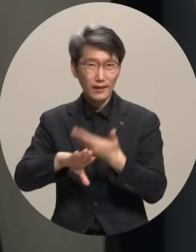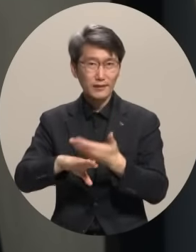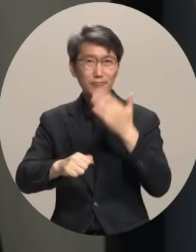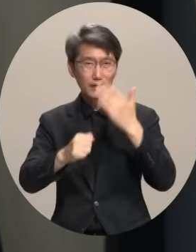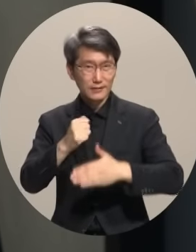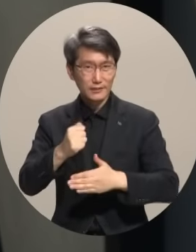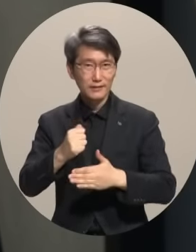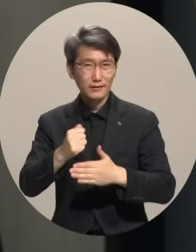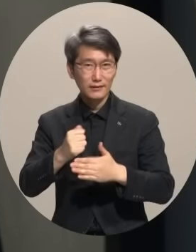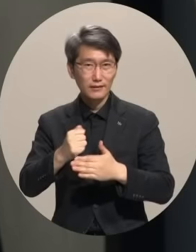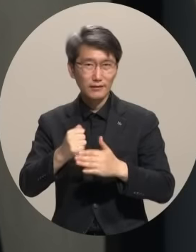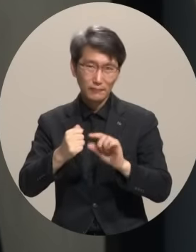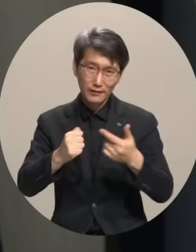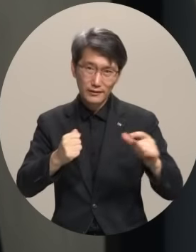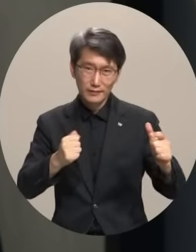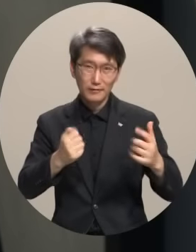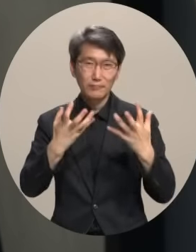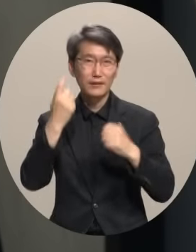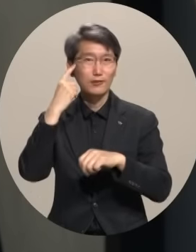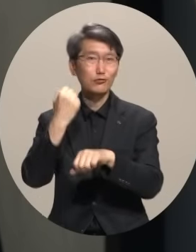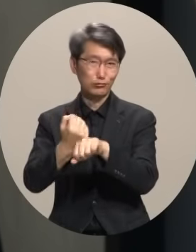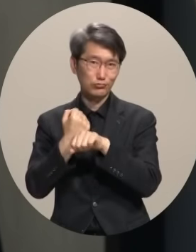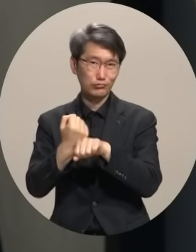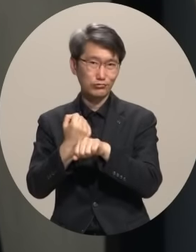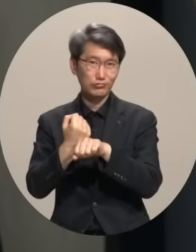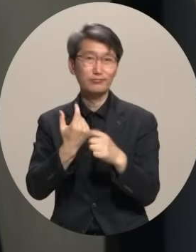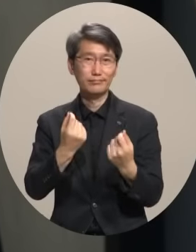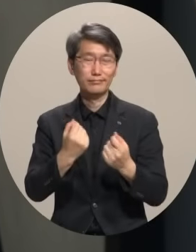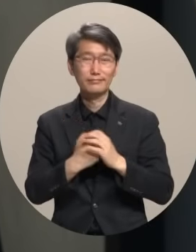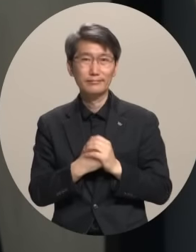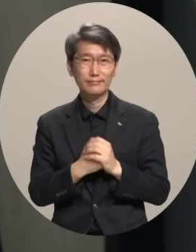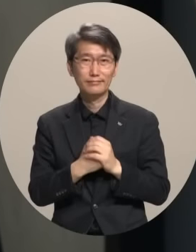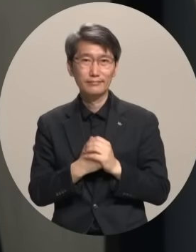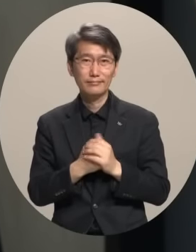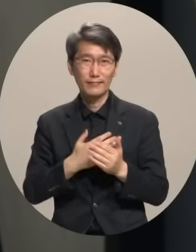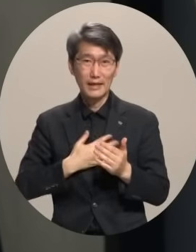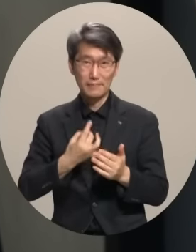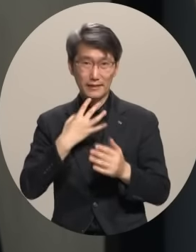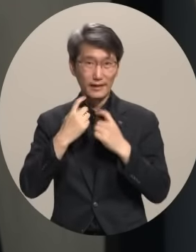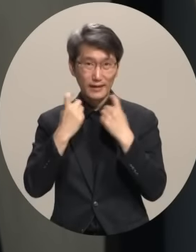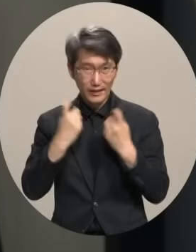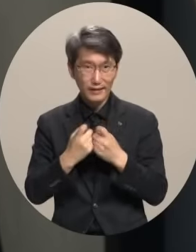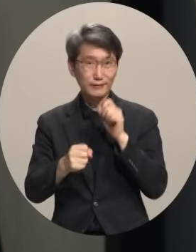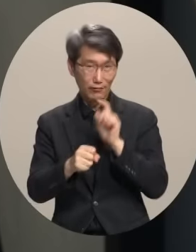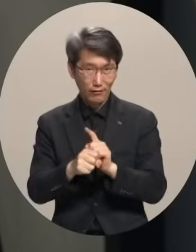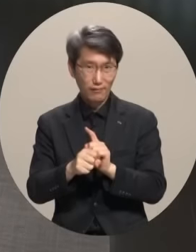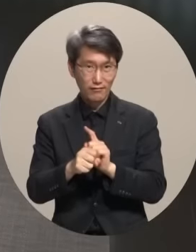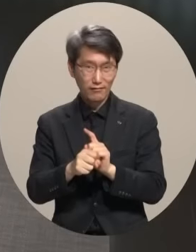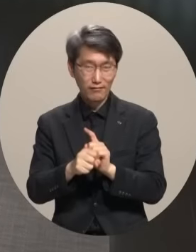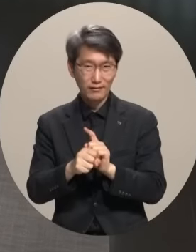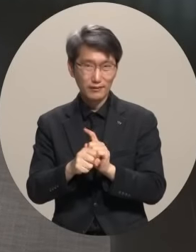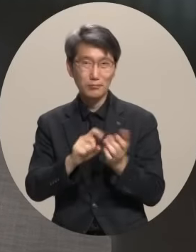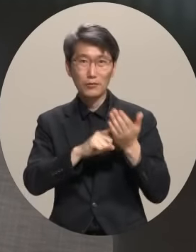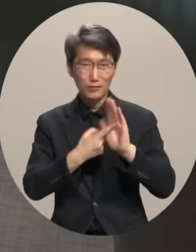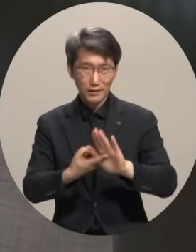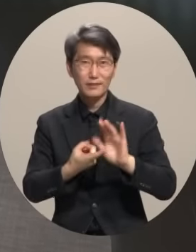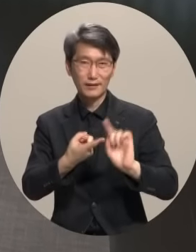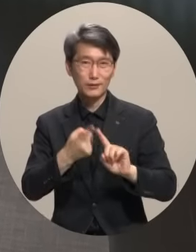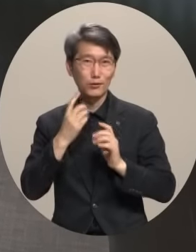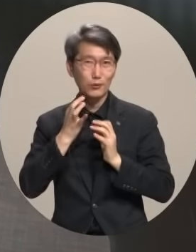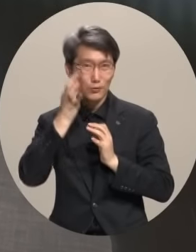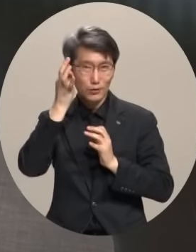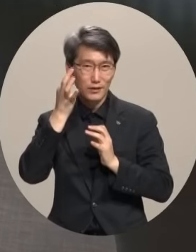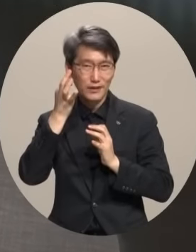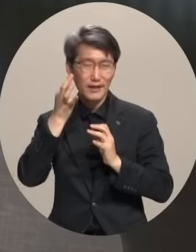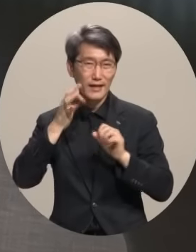나올 수 있을지 그런 거를 많이 연구를 하는 편입니다네 나만의 캐릭터를 어떻게 세울지 바로 그런 노력이 아마